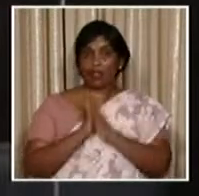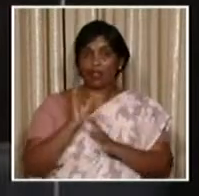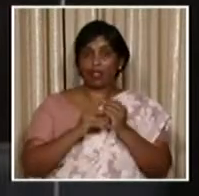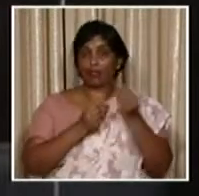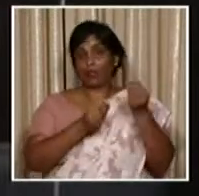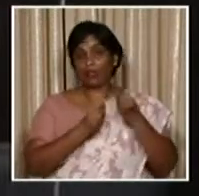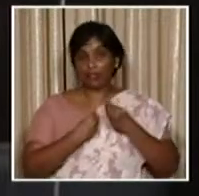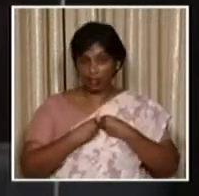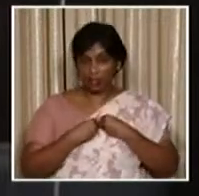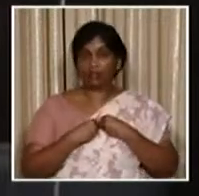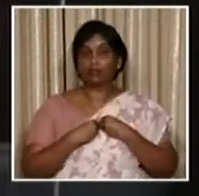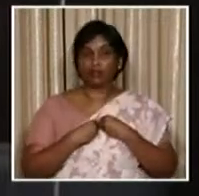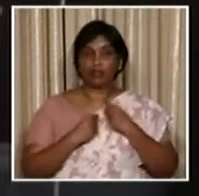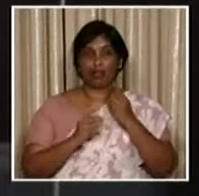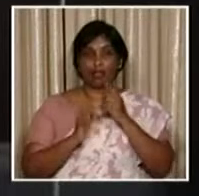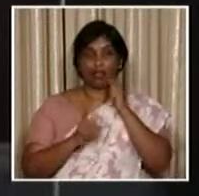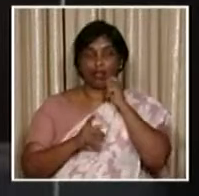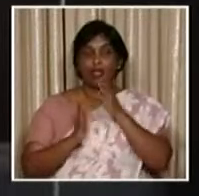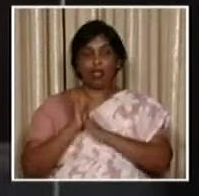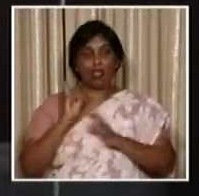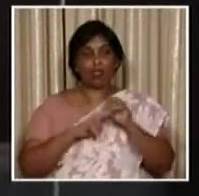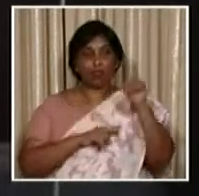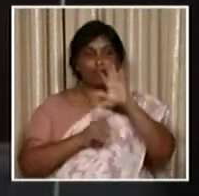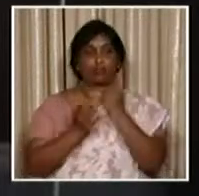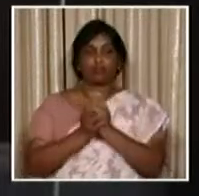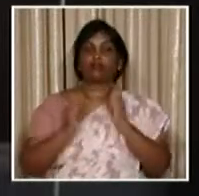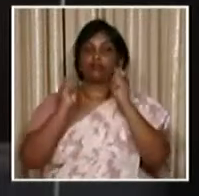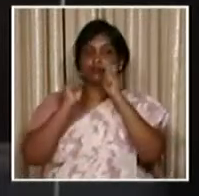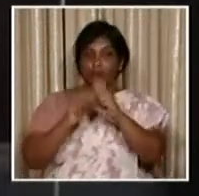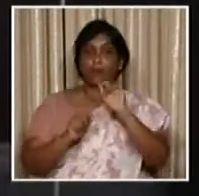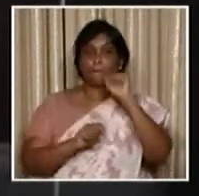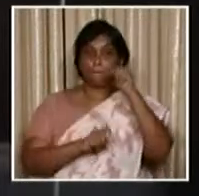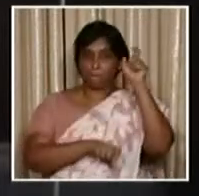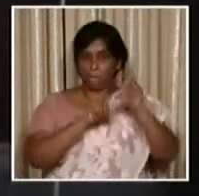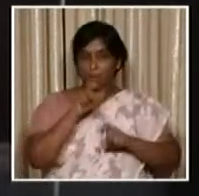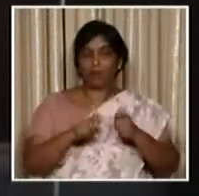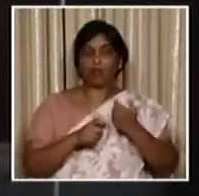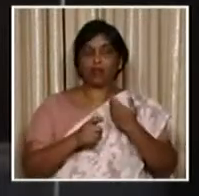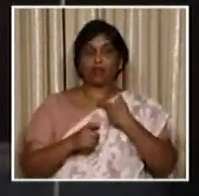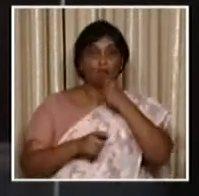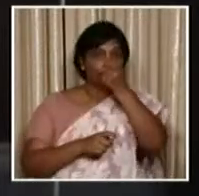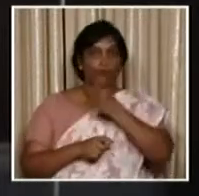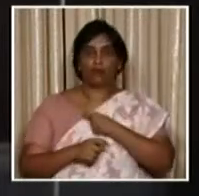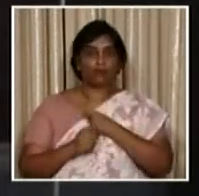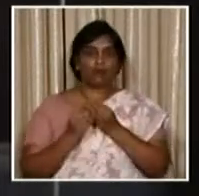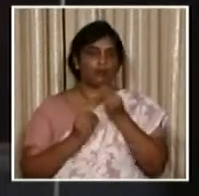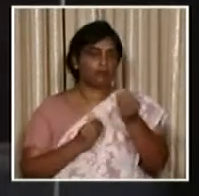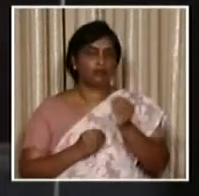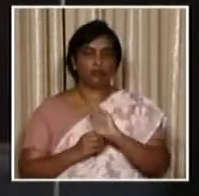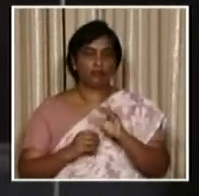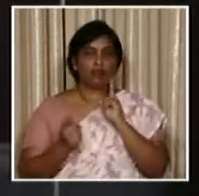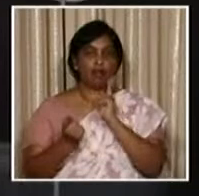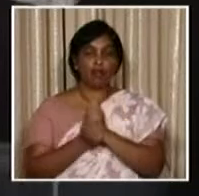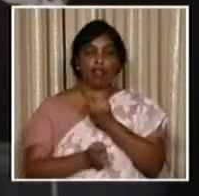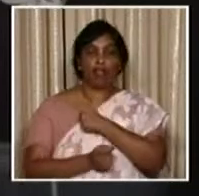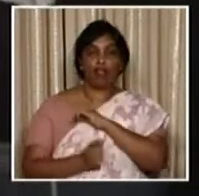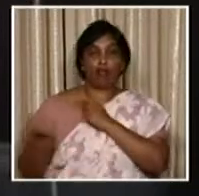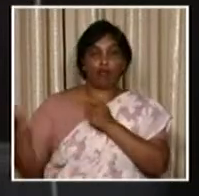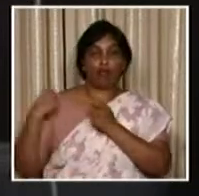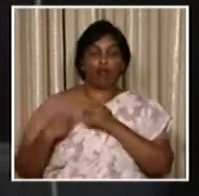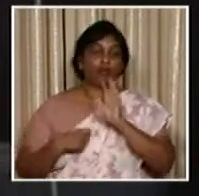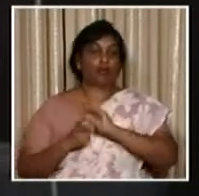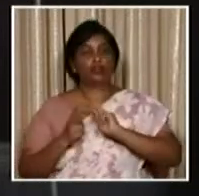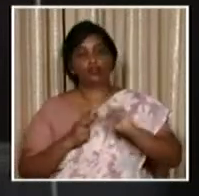දෙන්න හදනකොට අපේ මන්ත්‍රීවරු ගිහලා ලියුමක් බාර දුන්න 50 දෙනෙක් මට අණ ගහලා කිව්වා ඒක දෙන්න බෑ මං හම්බෙන්න හාමුදුරුවෝ ඇවිල්ලා එපා